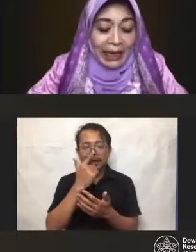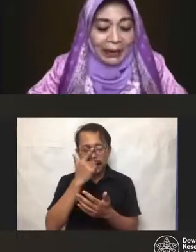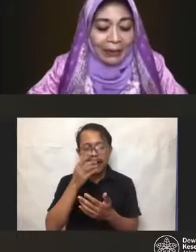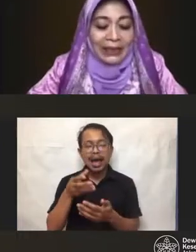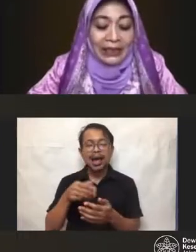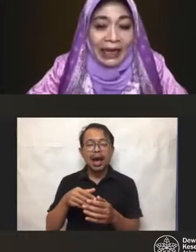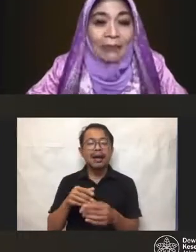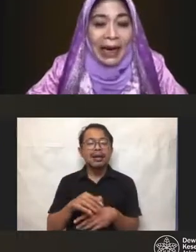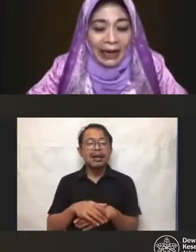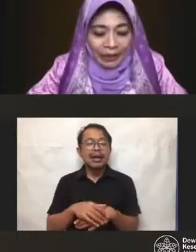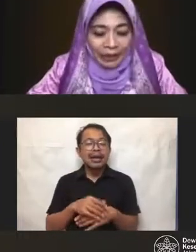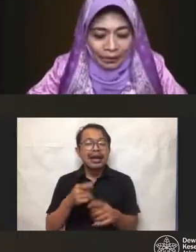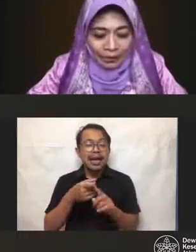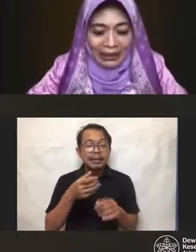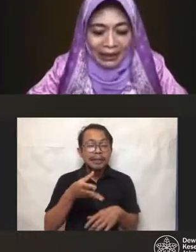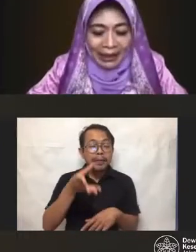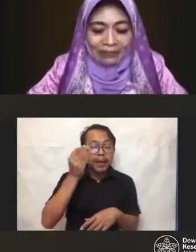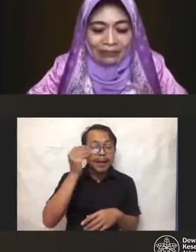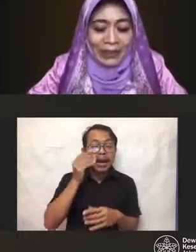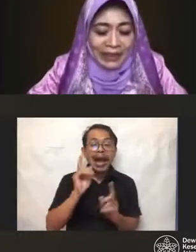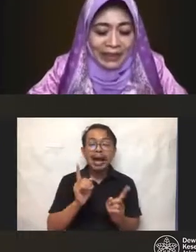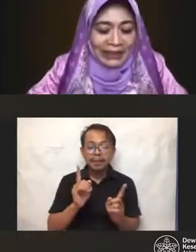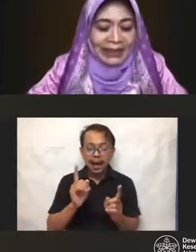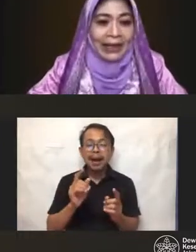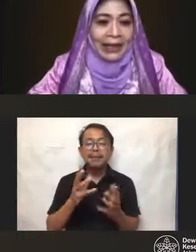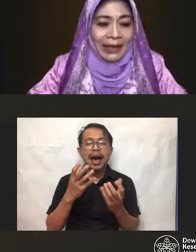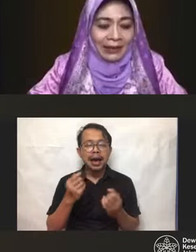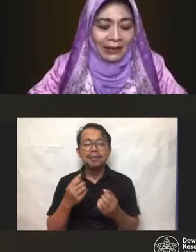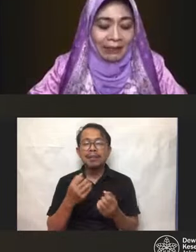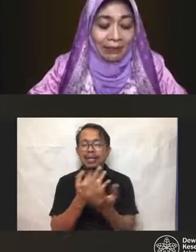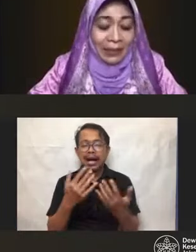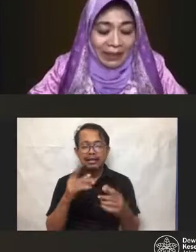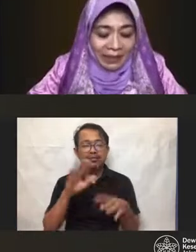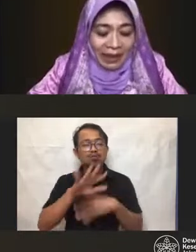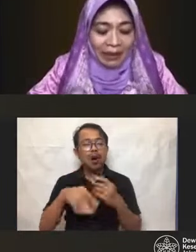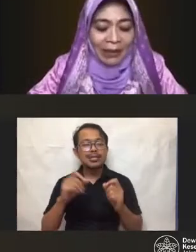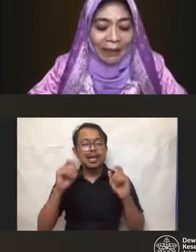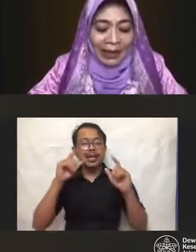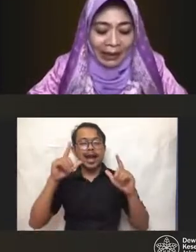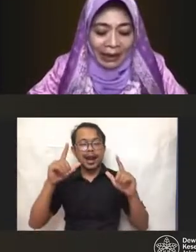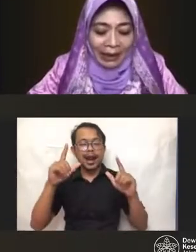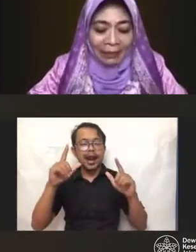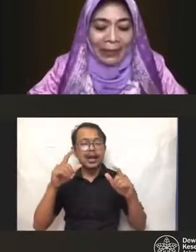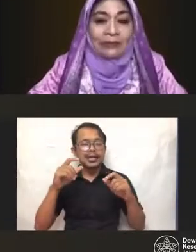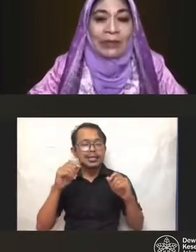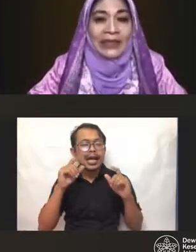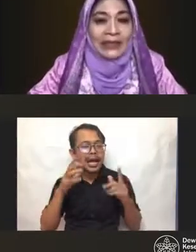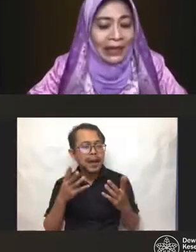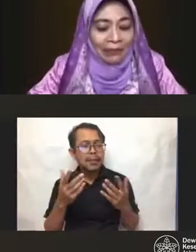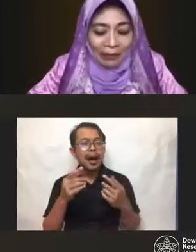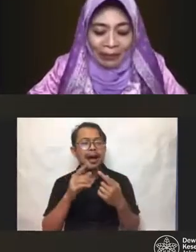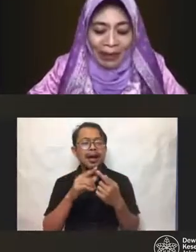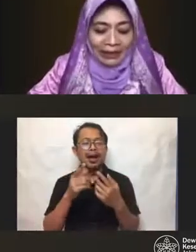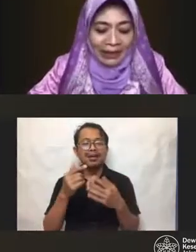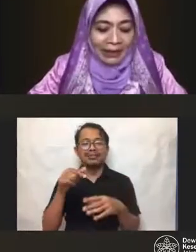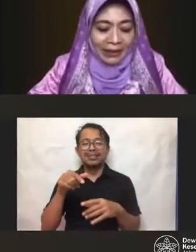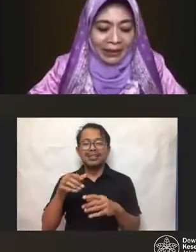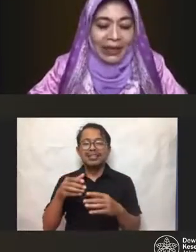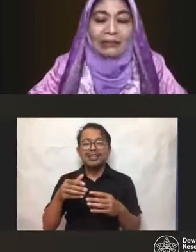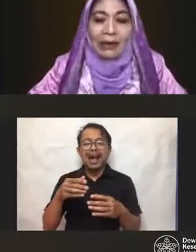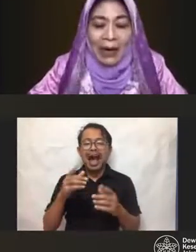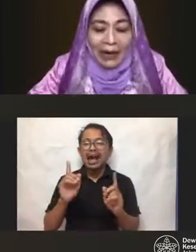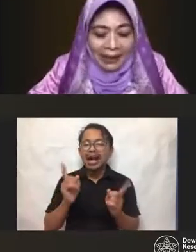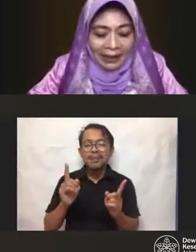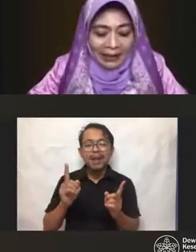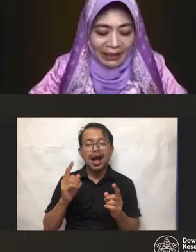agama diharapkan secara berangsur masyarakat memiliki kesadaran pentingnya mengamalkan agama sebagai jalan pembebasan